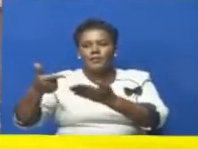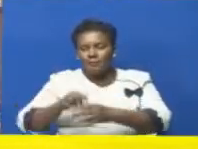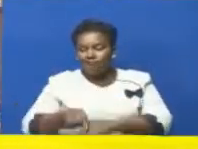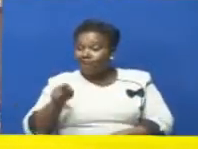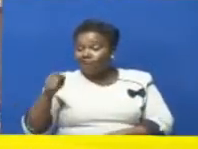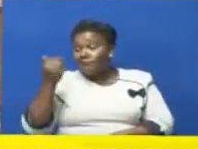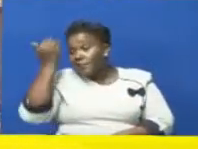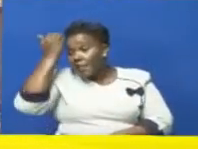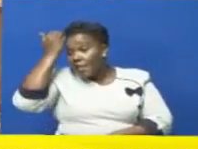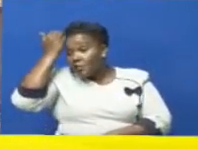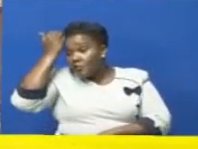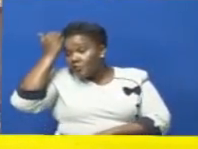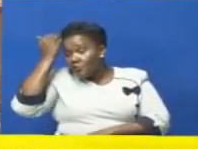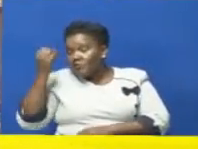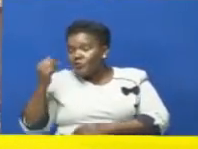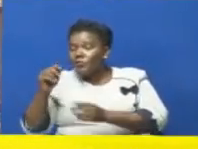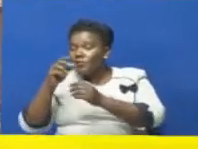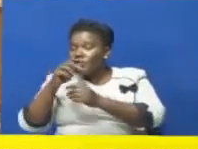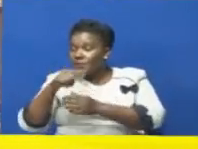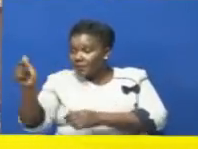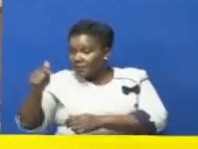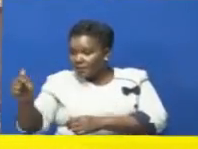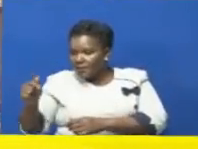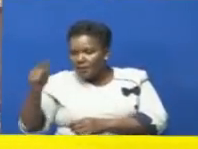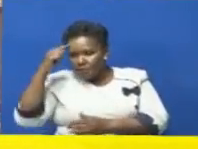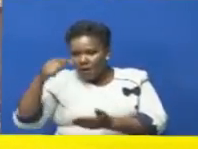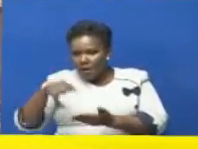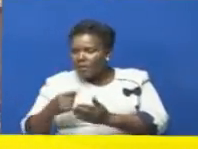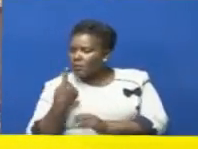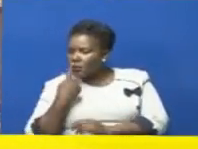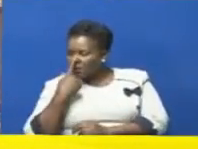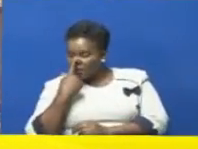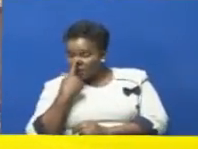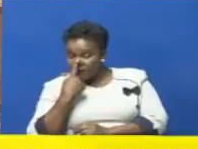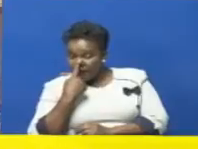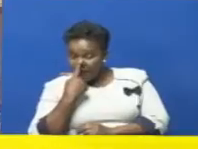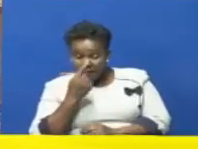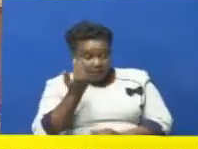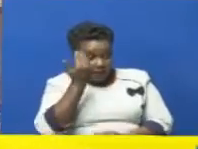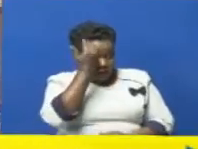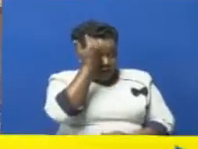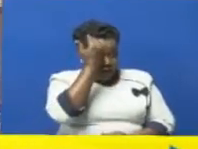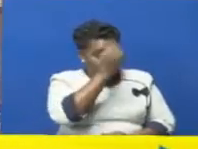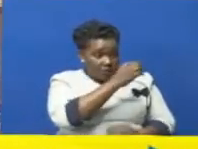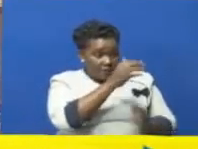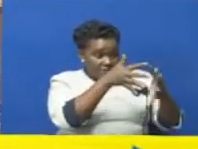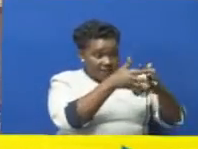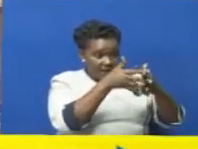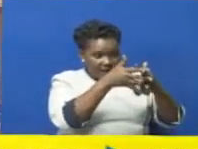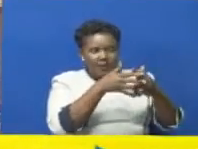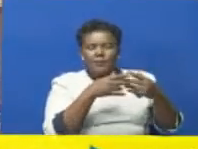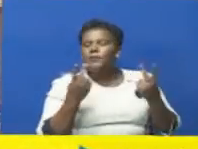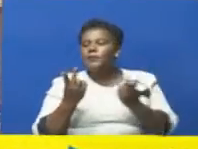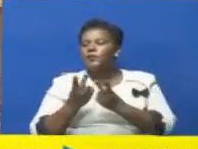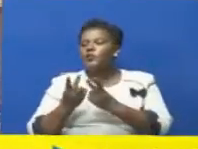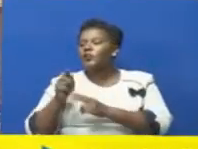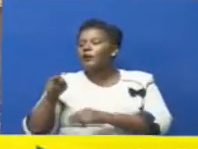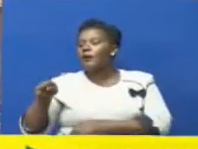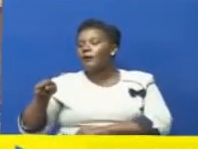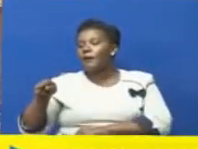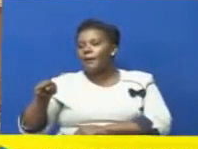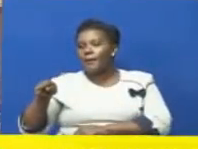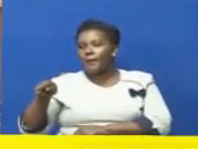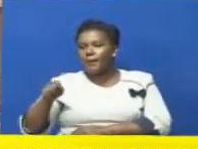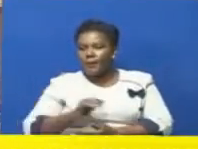bongo, manake sifa ambazo alikuwa nazo Mike and Tyson ulingoni lakini ulingoni ehe tunajua anakuwa